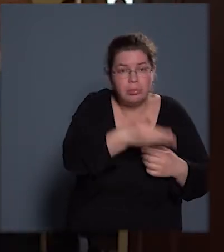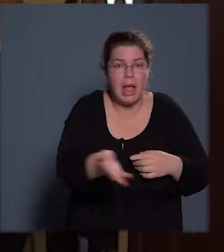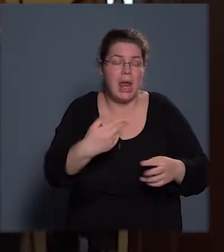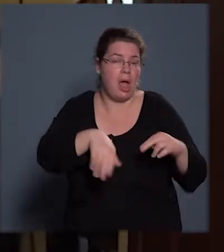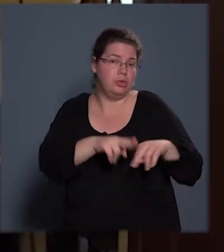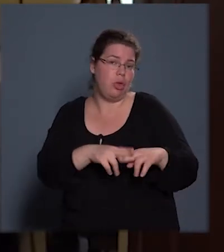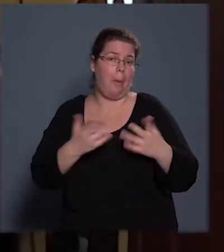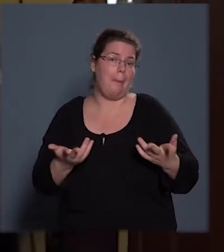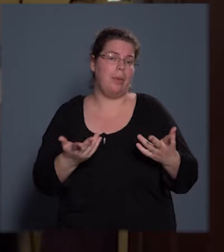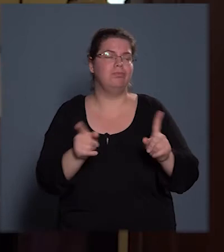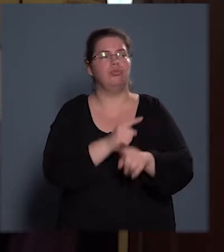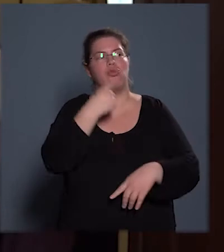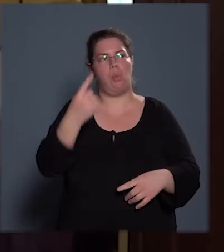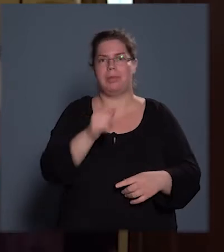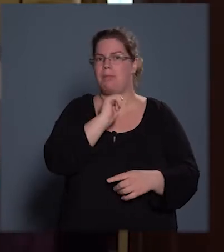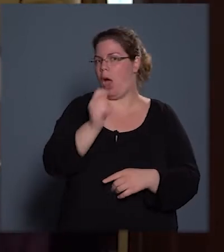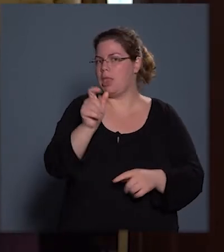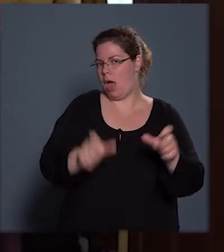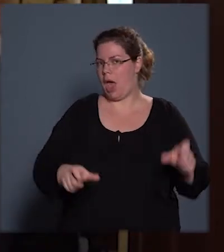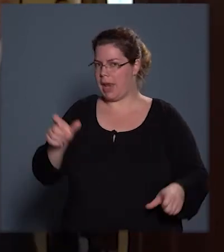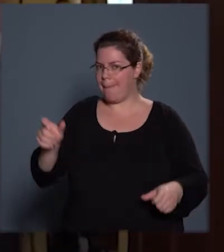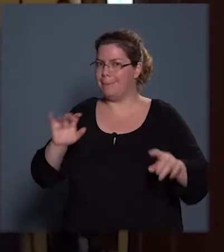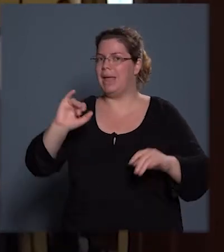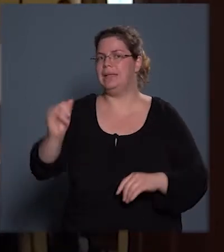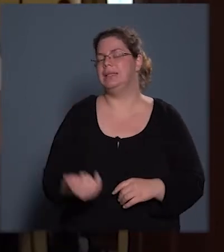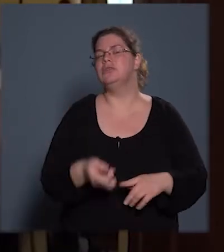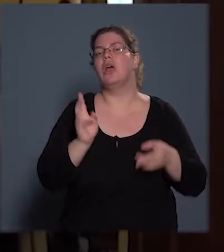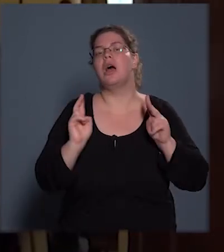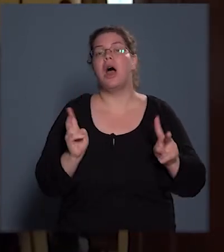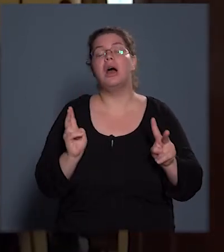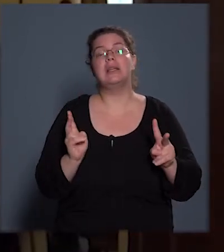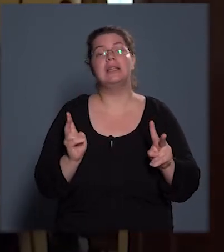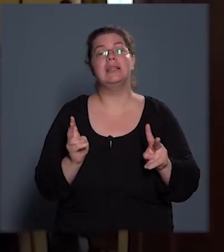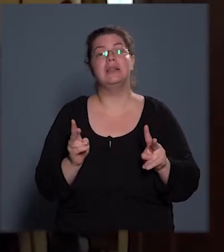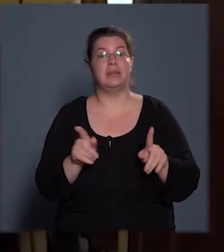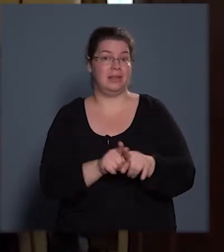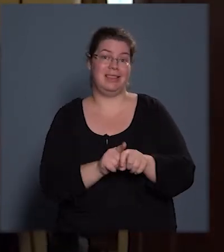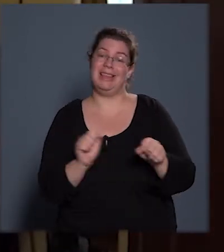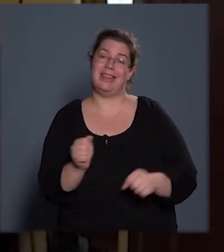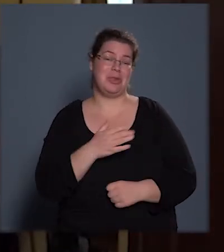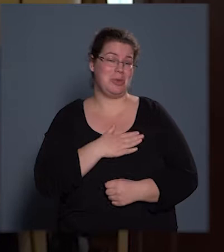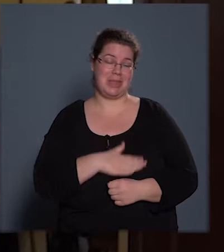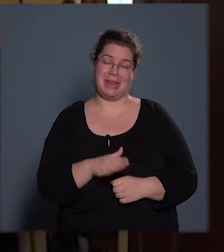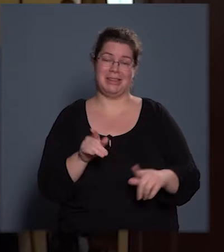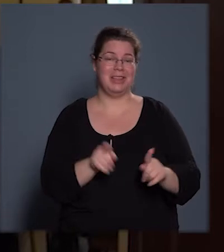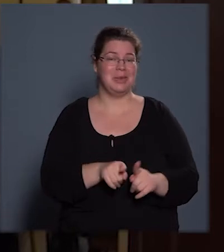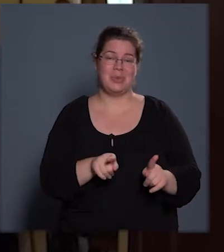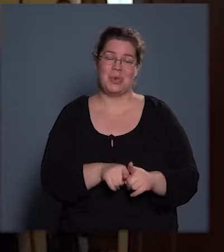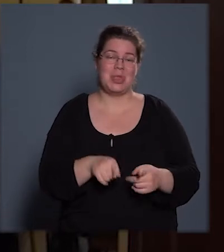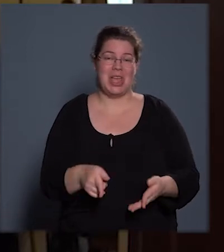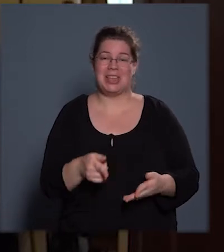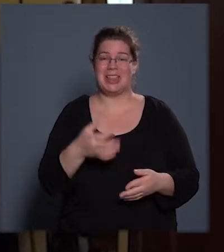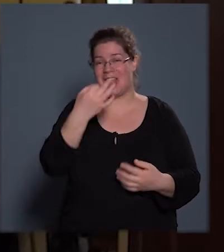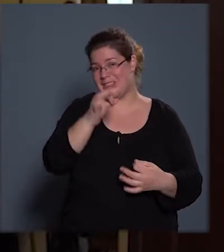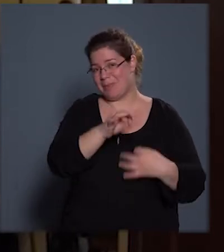több úgymond magyar embert is, aki szintén nagyon szereti ugyanezt a